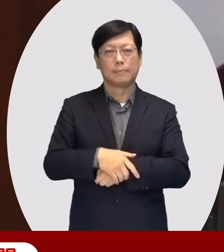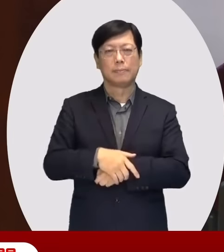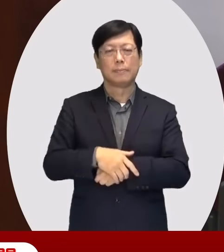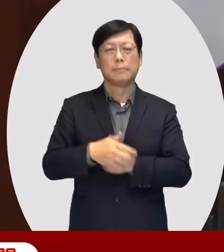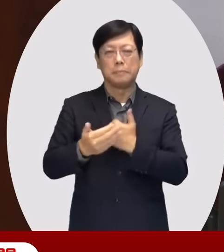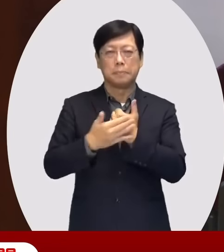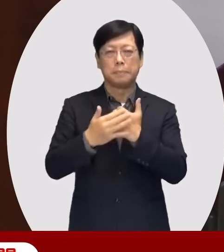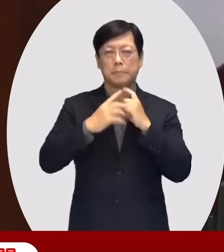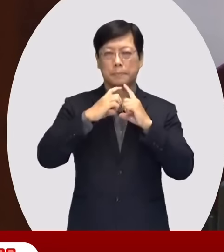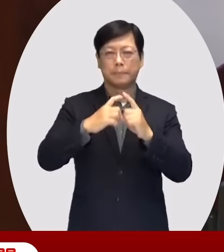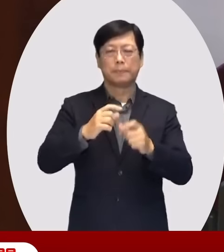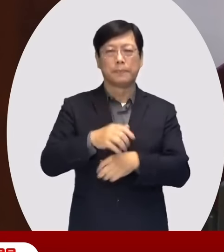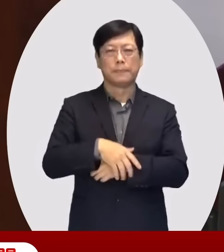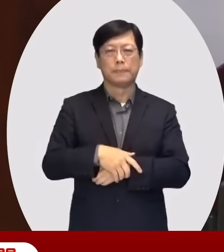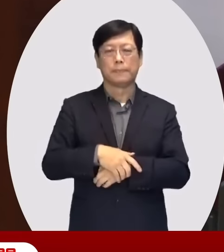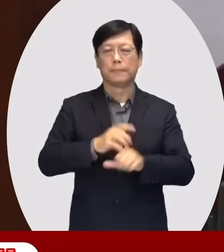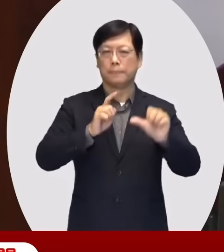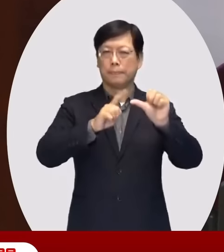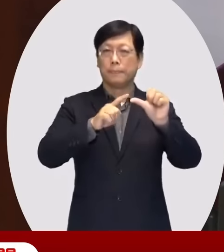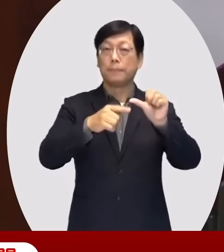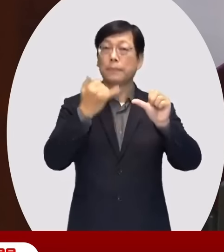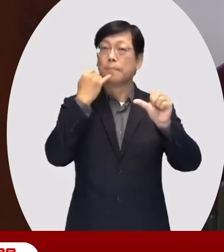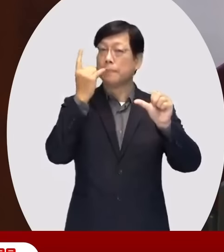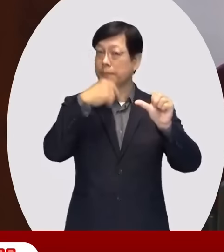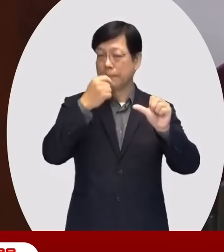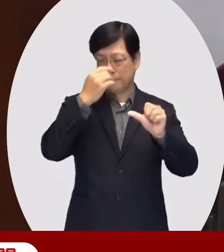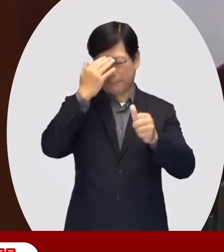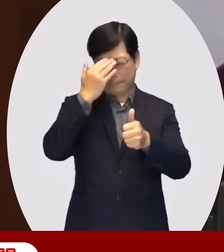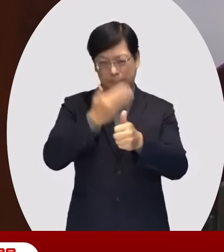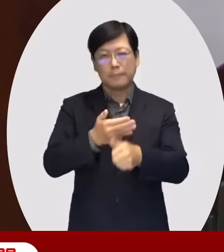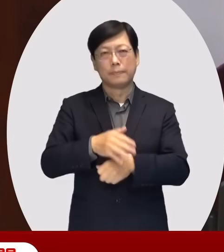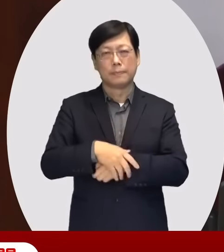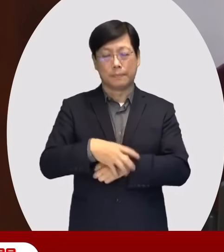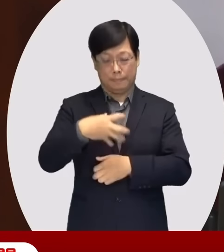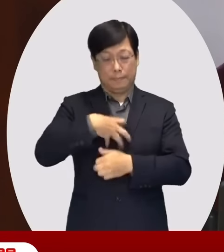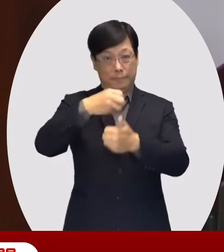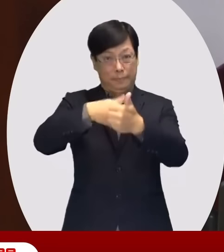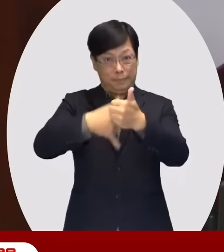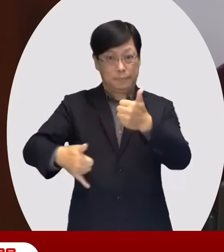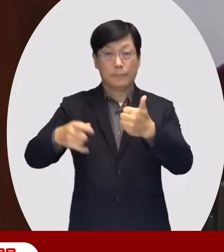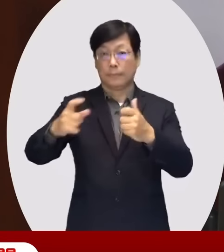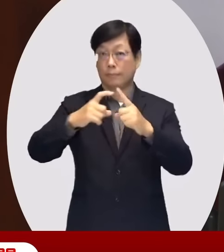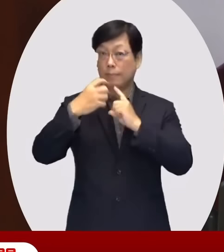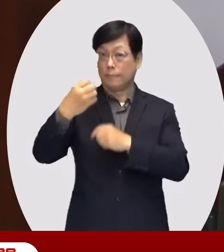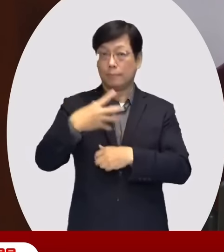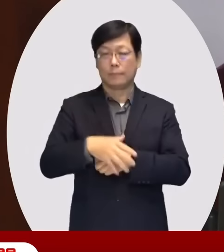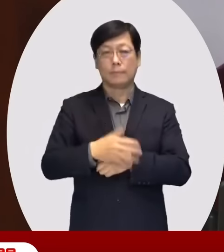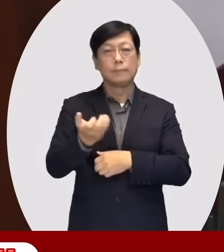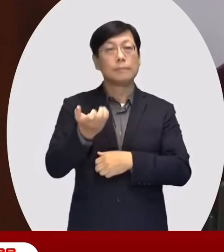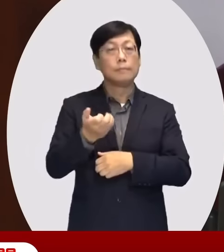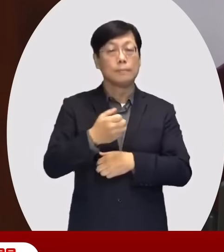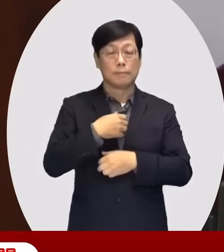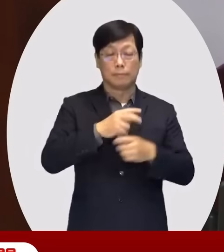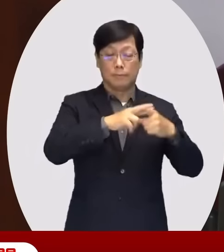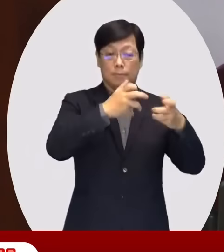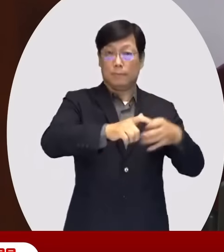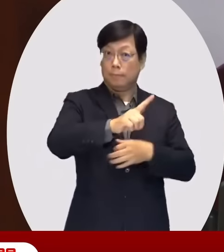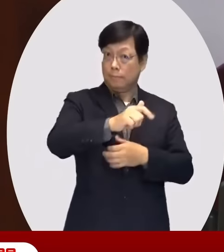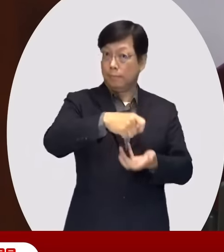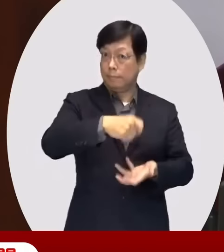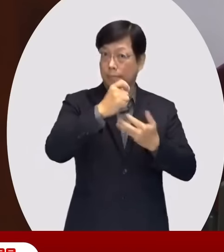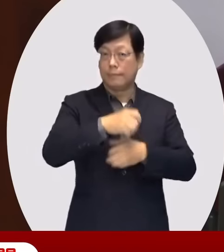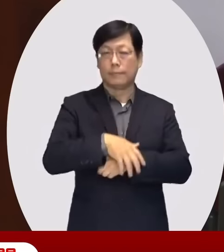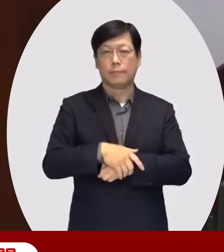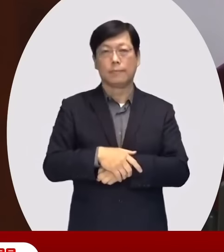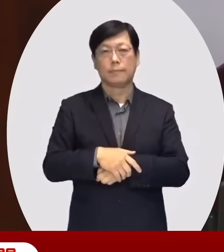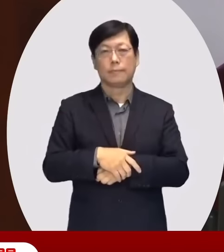林教授啊再做回答。还有，我可不可以麻烦哈吴委员您回答，刚才董教授